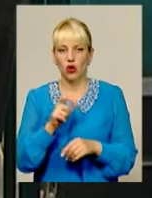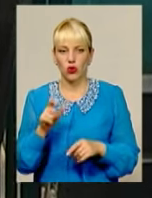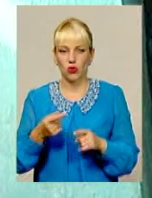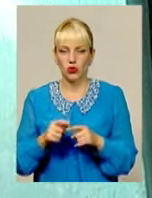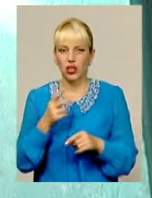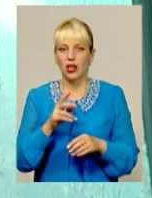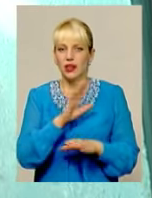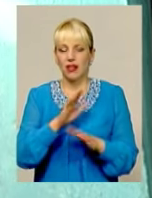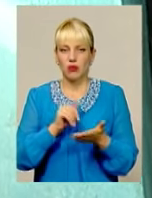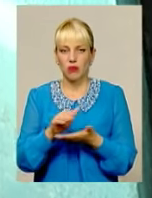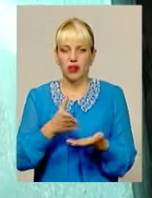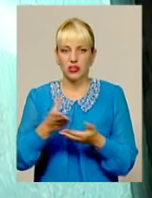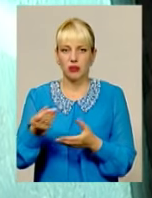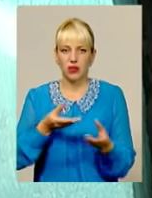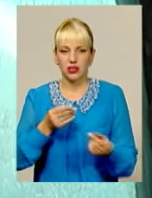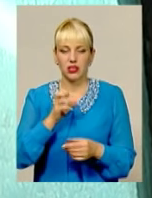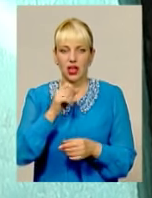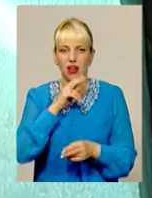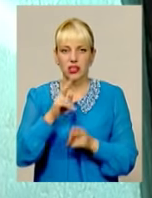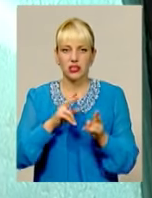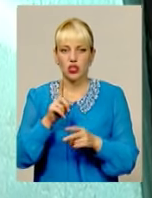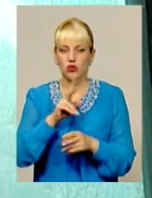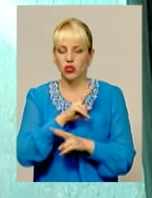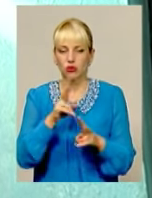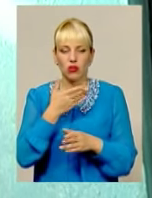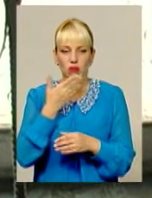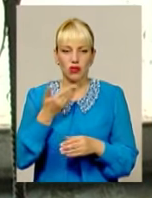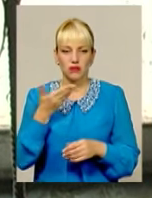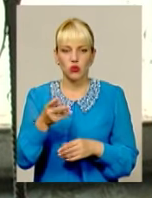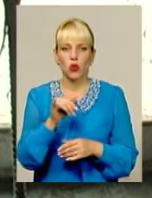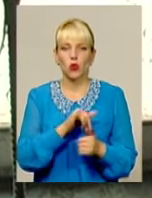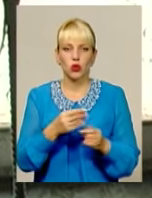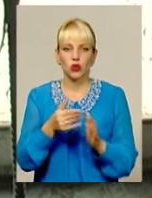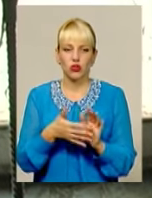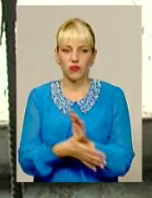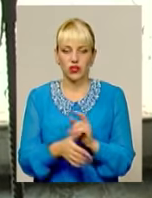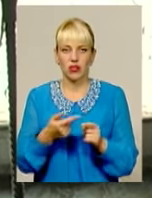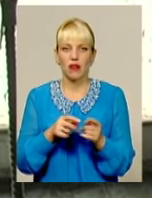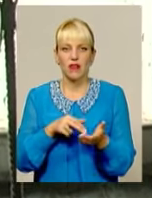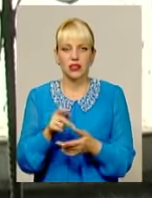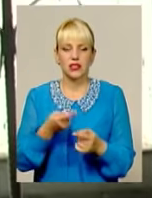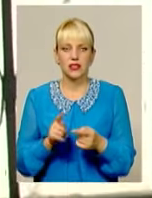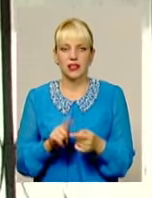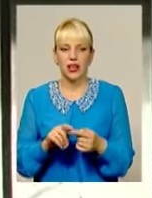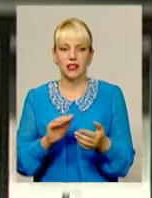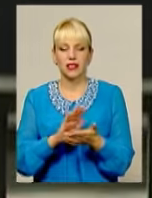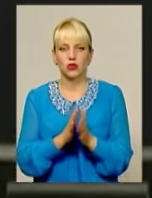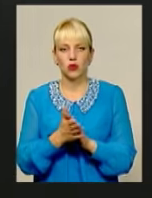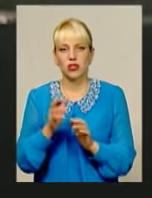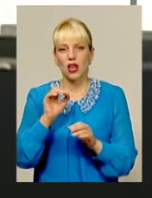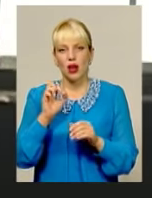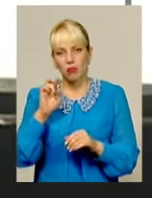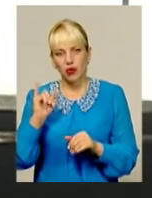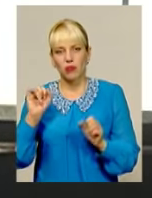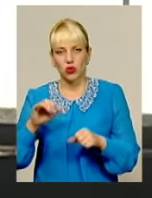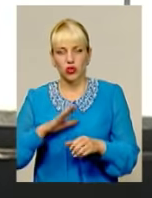не відмовляються, але скаржаться, що їм ніхто не звітує, куди йдуть гроші. Вийти із спадової ситуації допомогло би створення ОСББ,